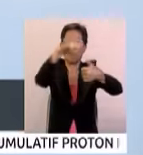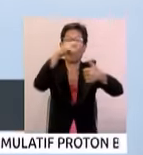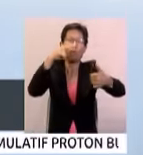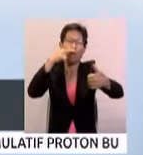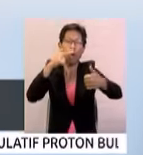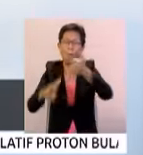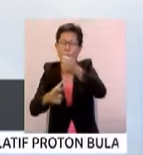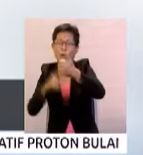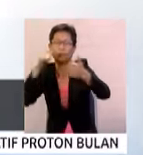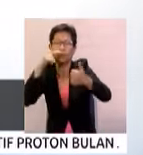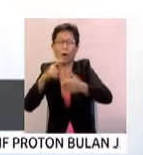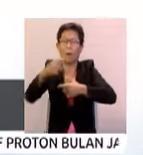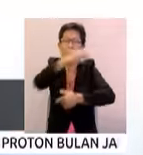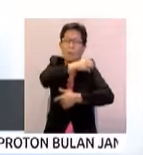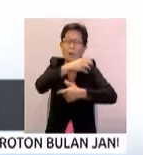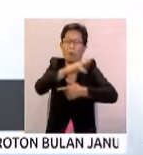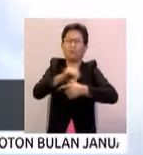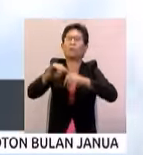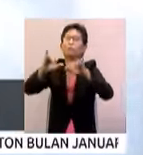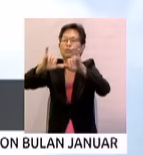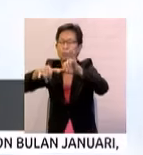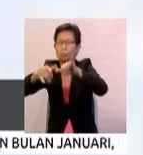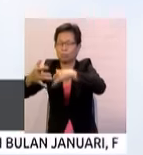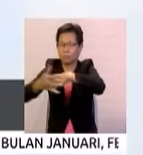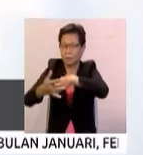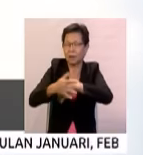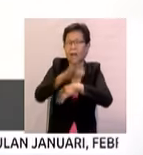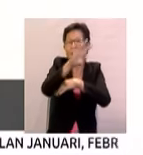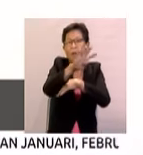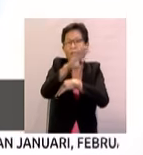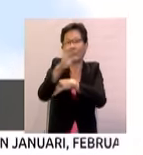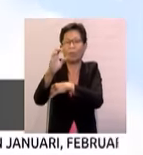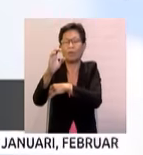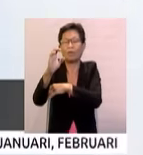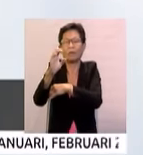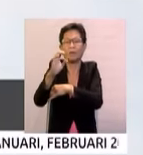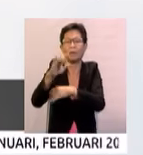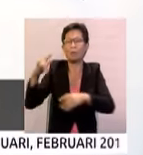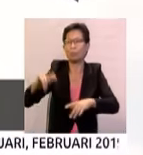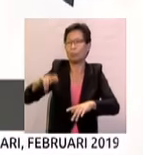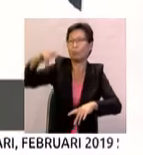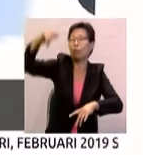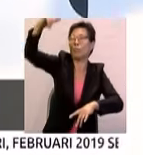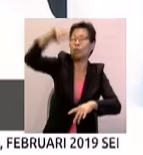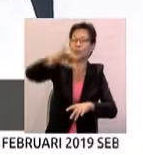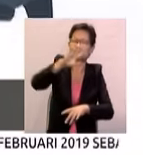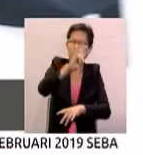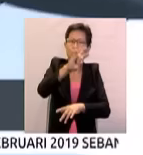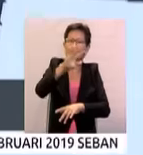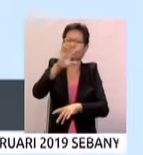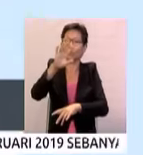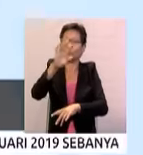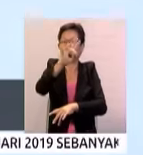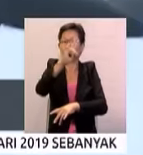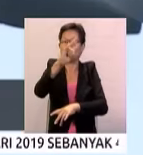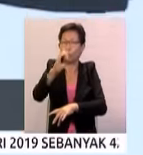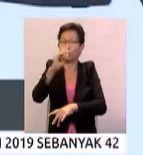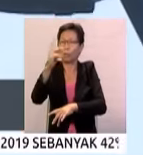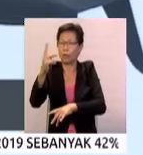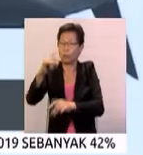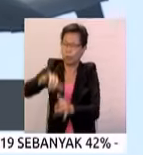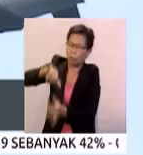juruterbang, pegawai pengurus barang dan juruteknik. A400M mampu terbang pada ketinggian 37,000 kaki dan berkelajuan